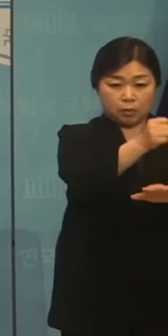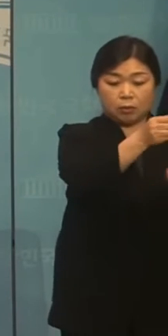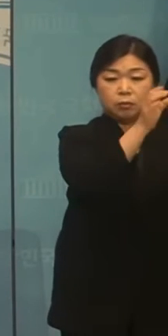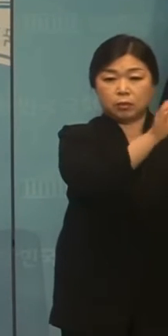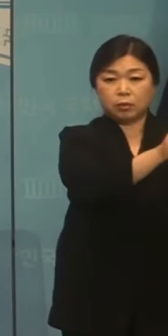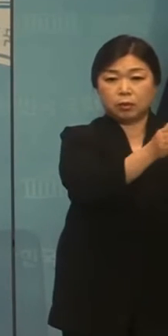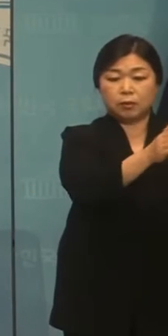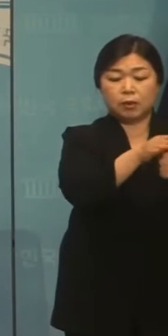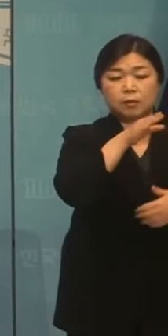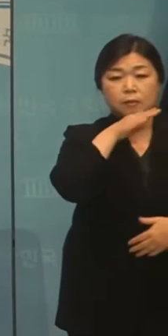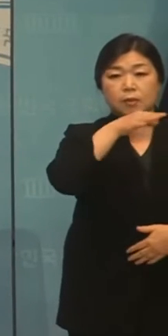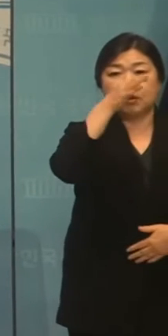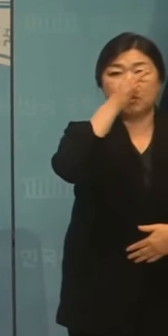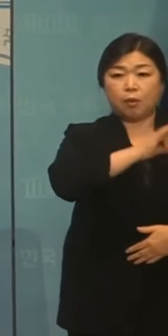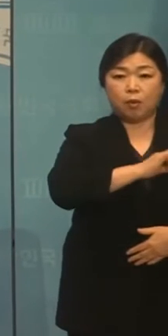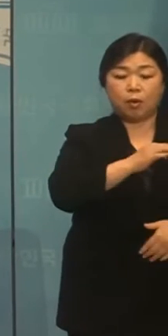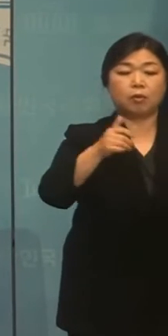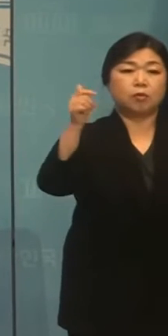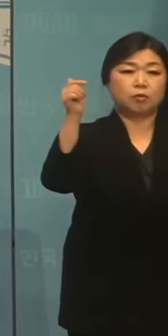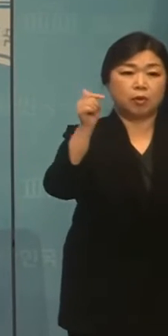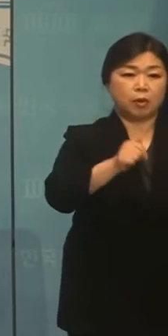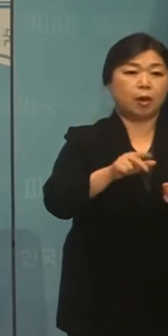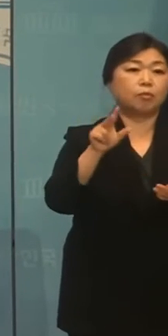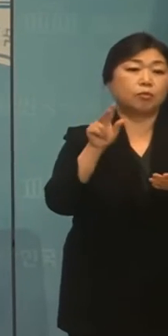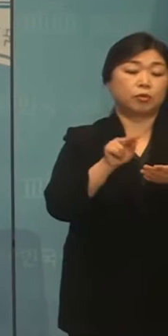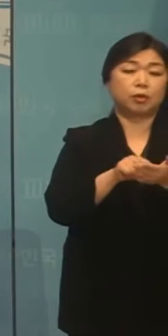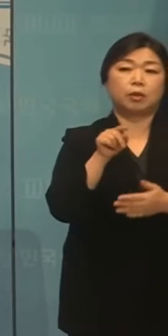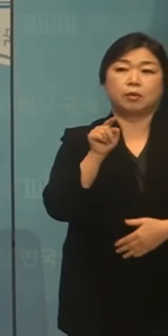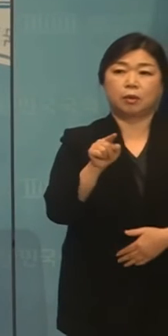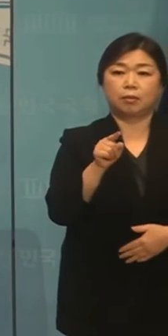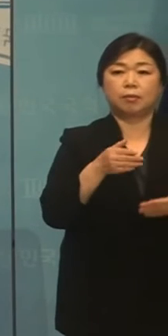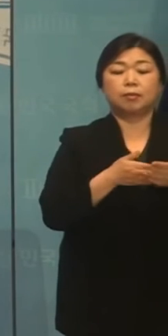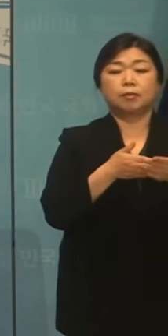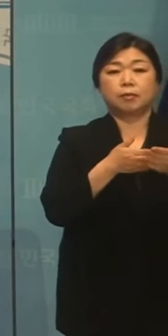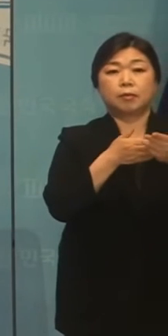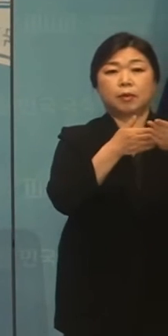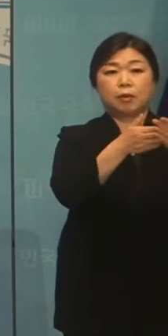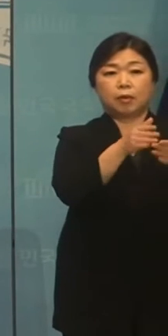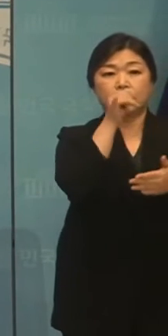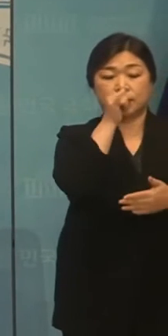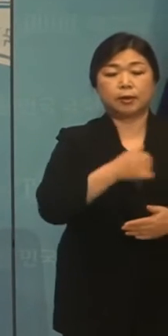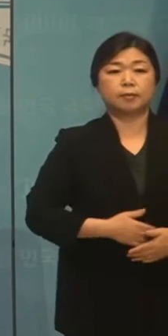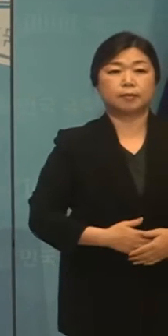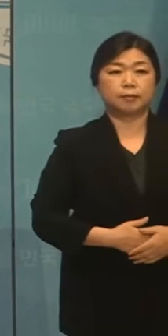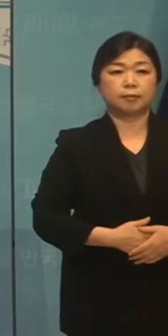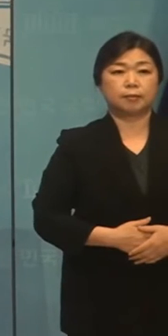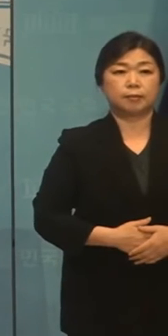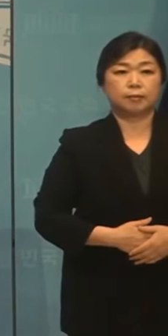실효성이 떨어진다는 문제점이 제기되고 있습니다.